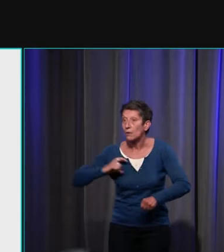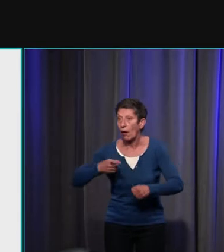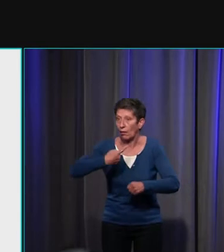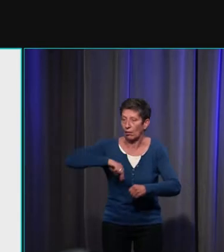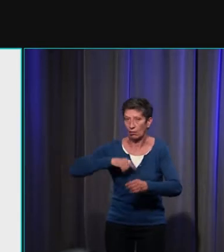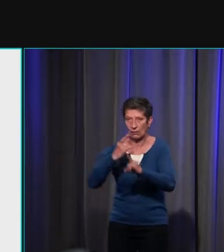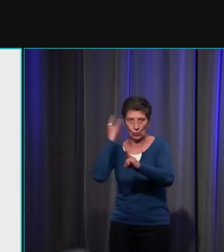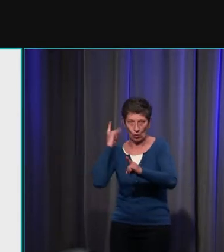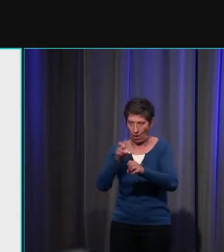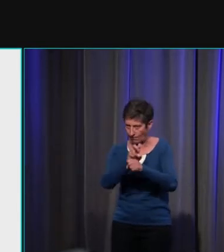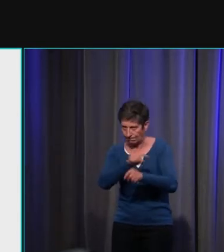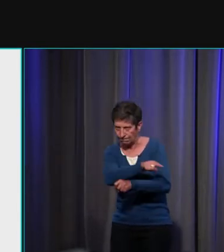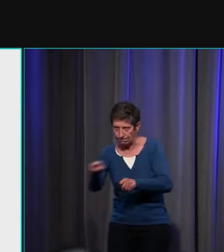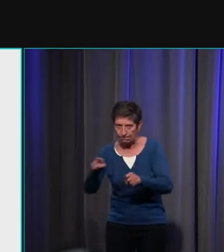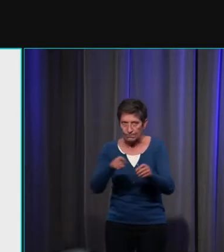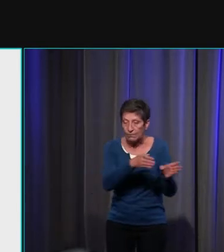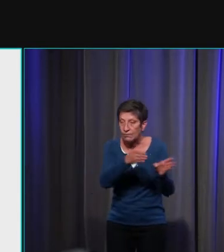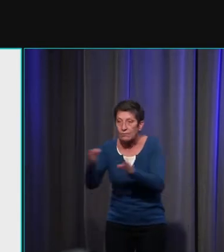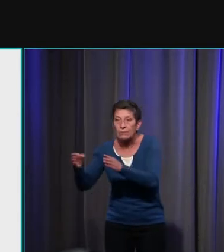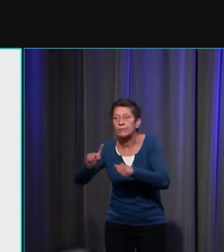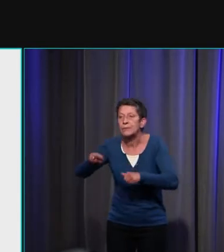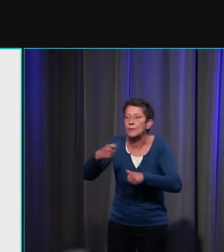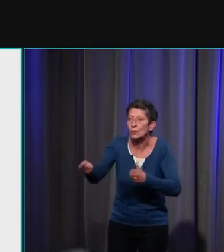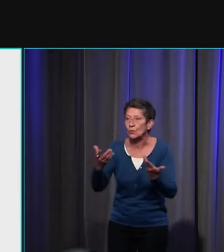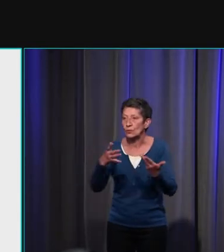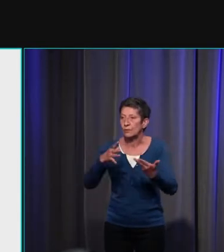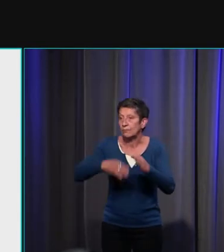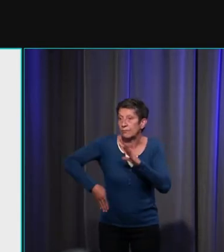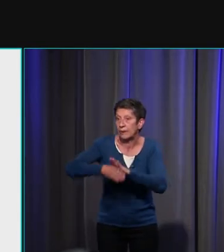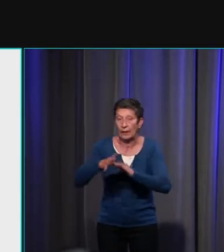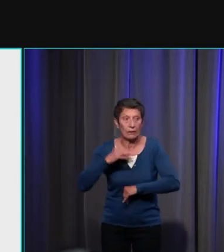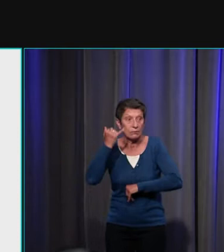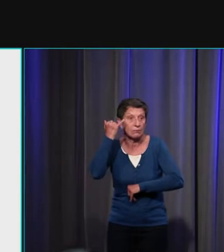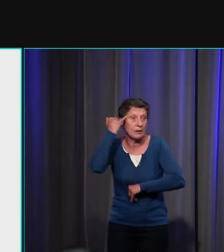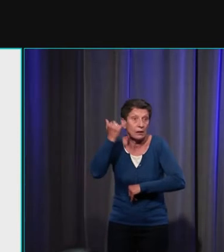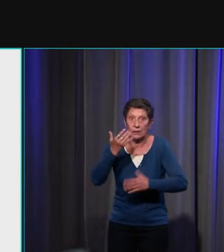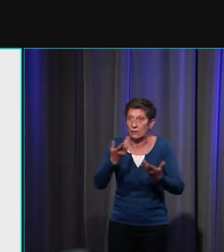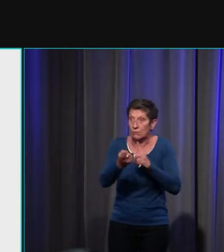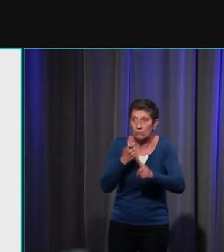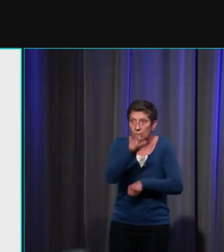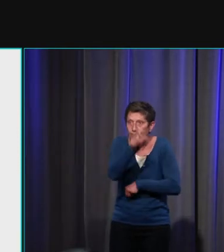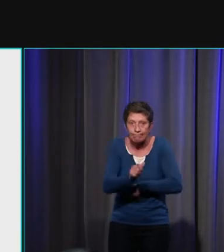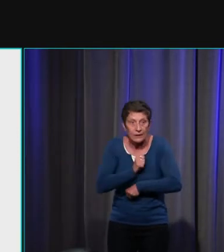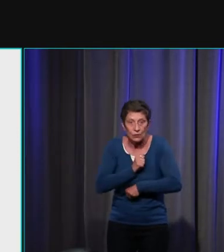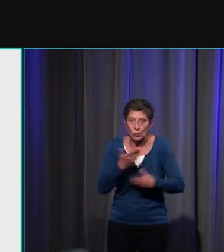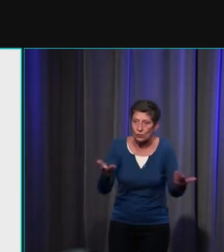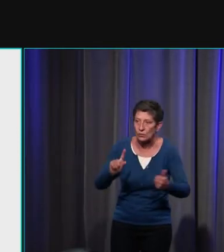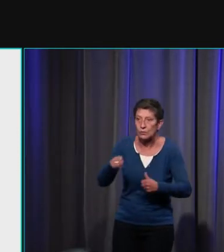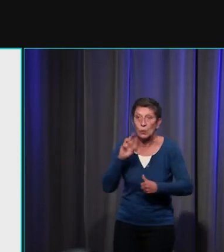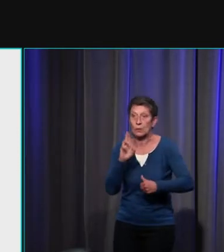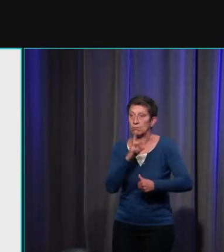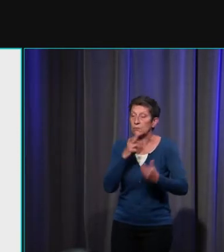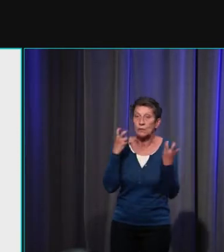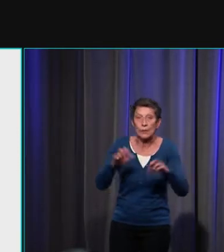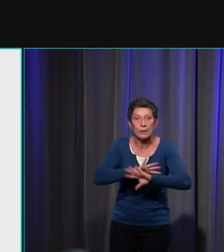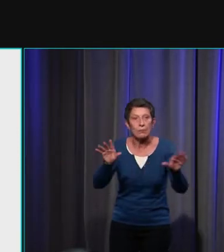historiens il y a toujours des départs des initiatives individuelles même si elles ne sont pas prêché par la papauté et bien